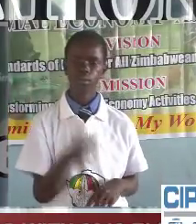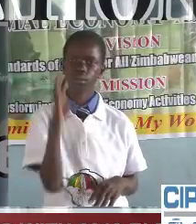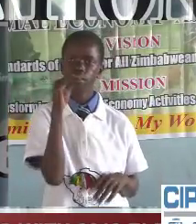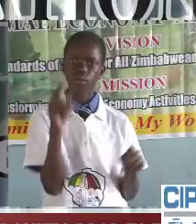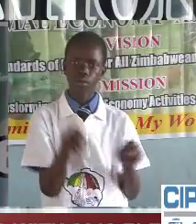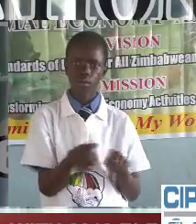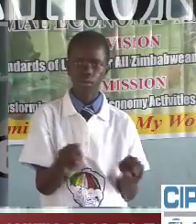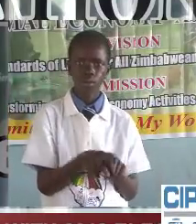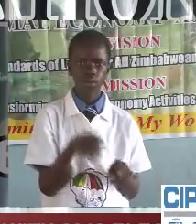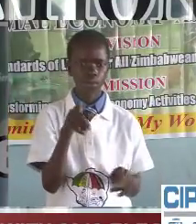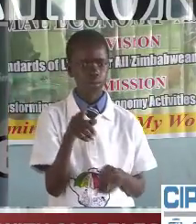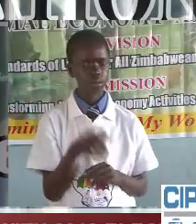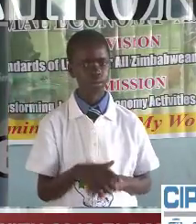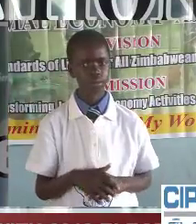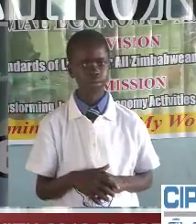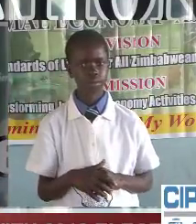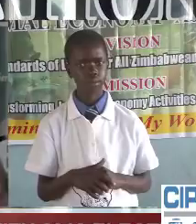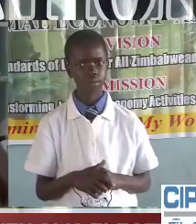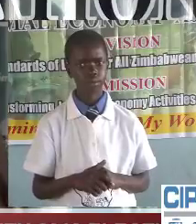pane issue